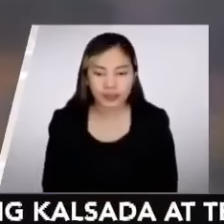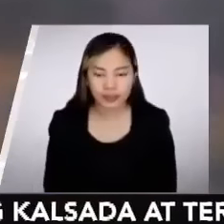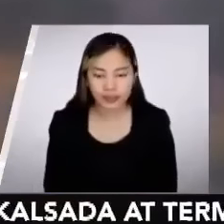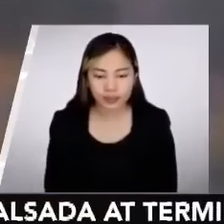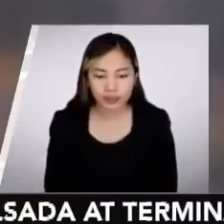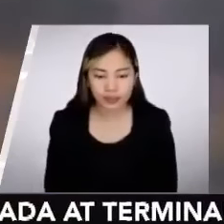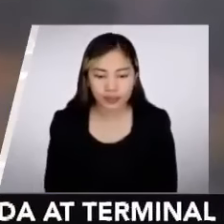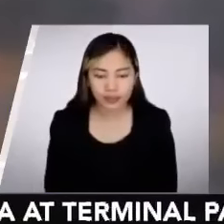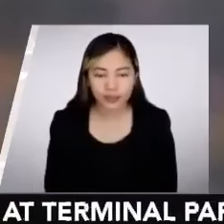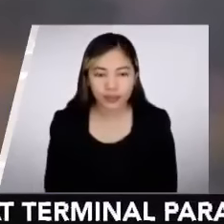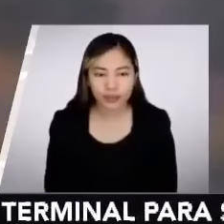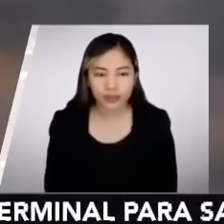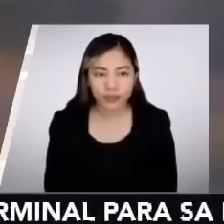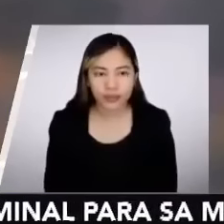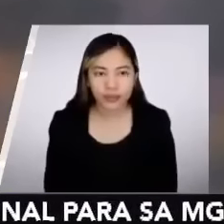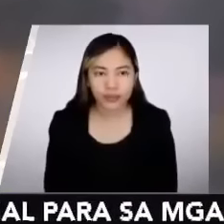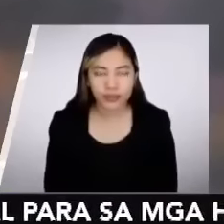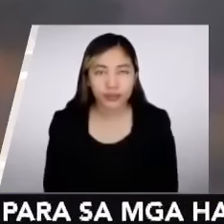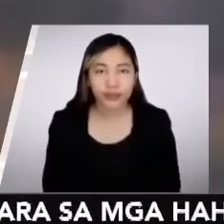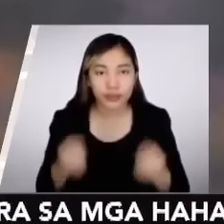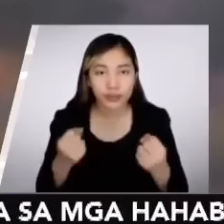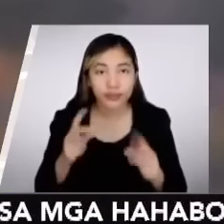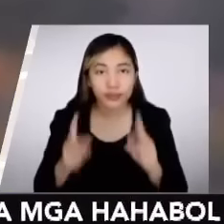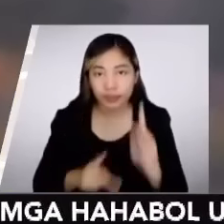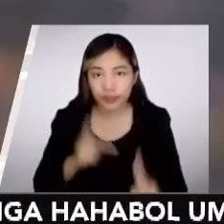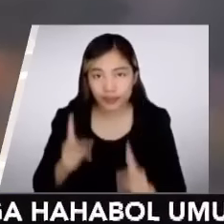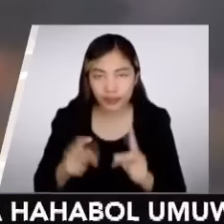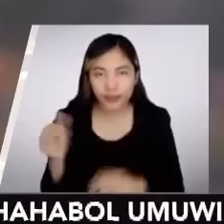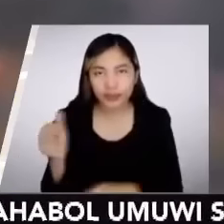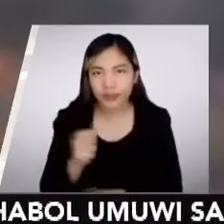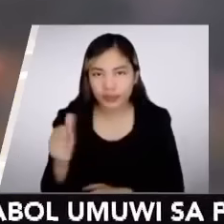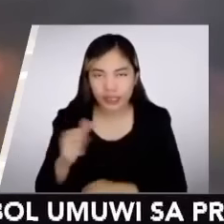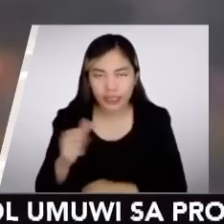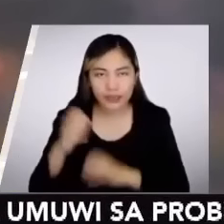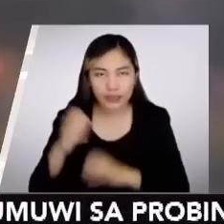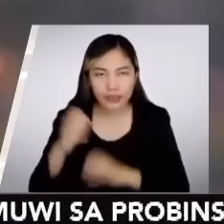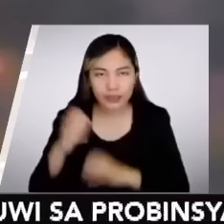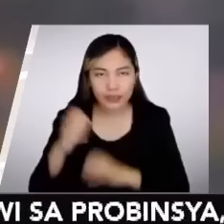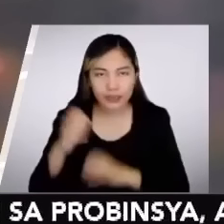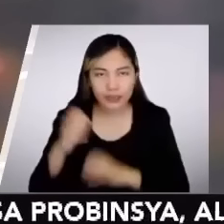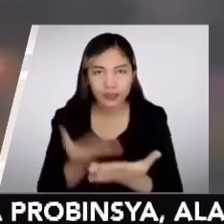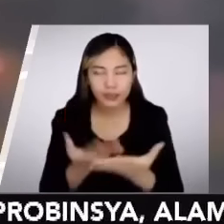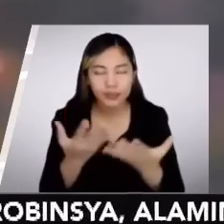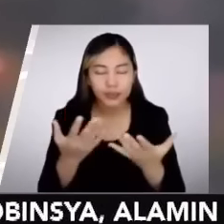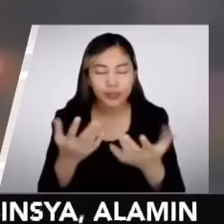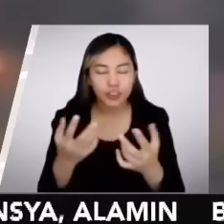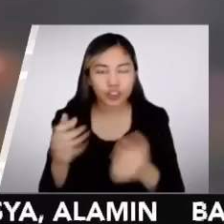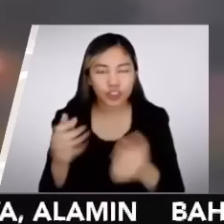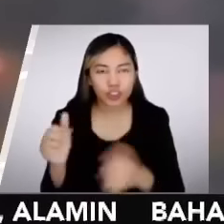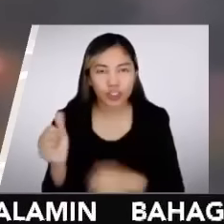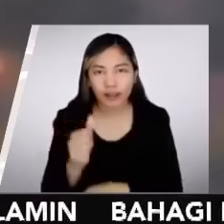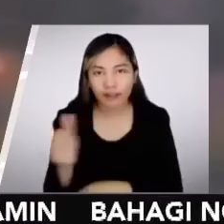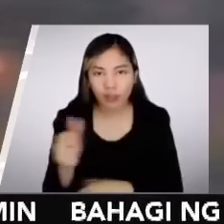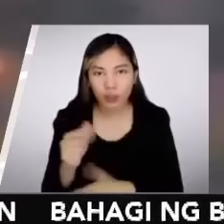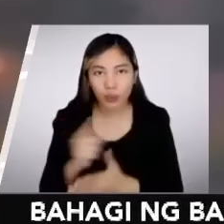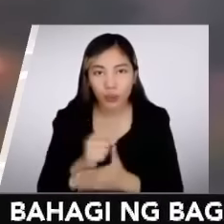Libo-libong pasahero ang inaasahan pang dumating at huhahabol para makabiyahe ngayong undas weekend sa Batangas Port. May ulat on the spot